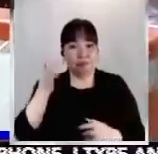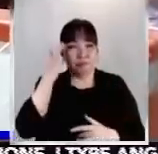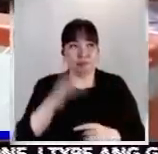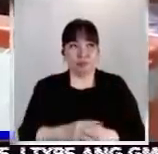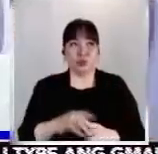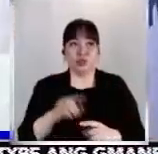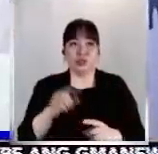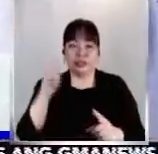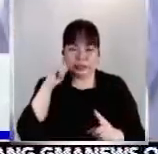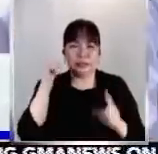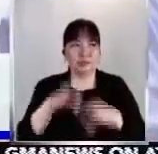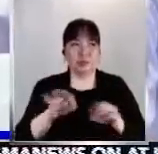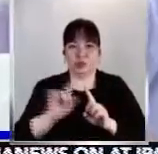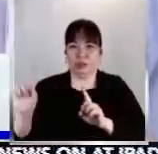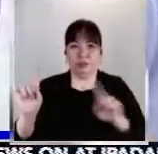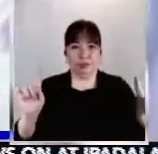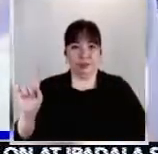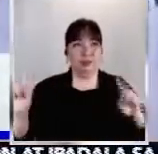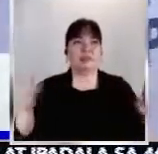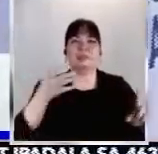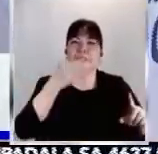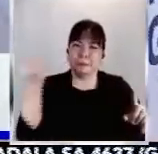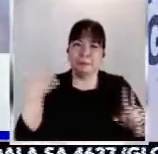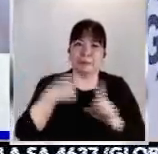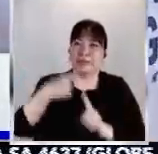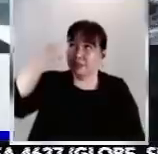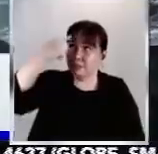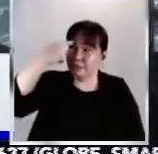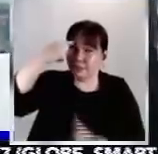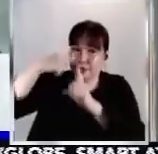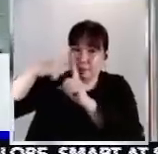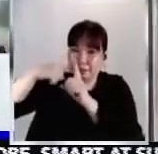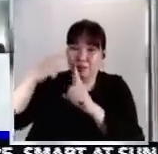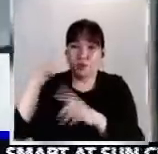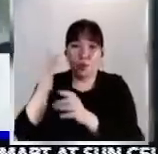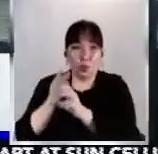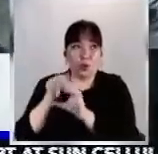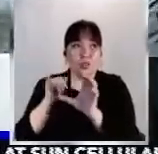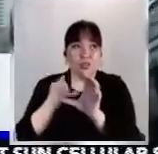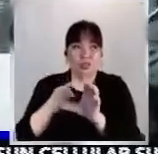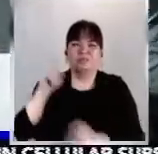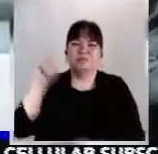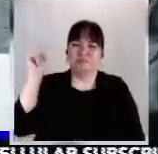sana yung temperature check sa mga bus at jeep na hindi na rin ginagawa. May battery, spare ata